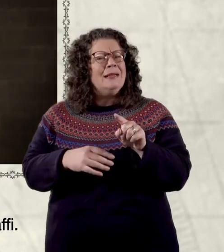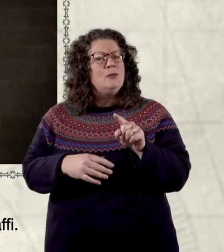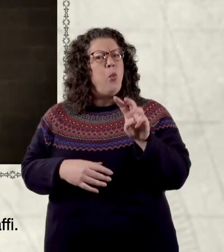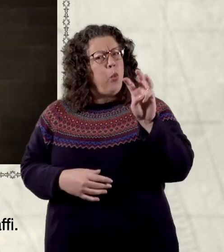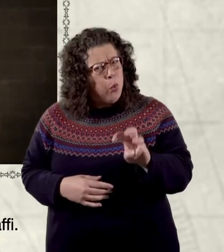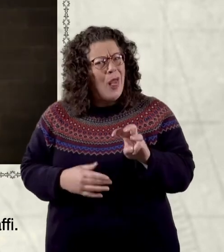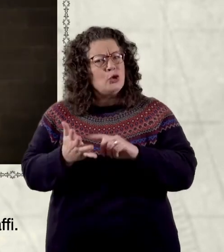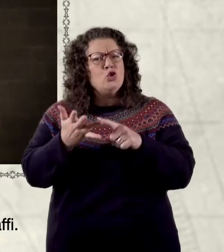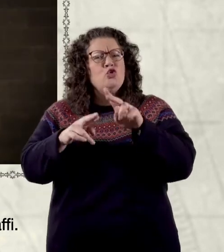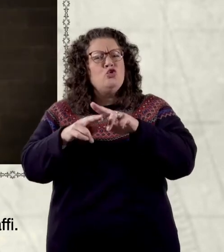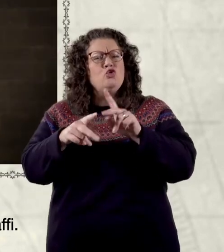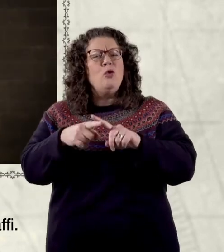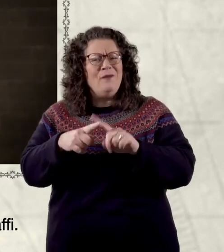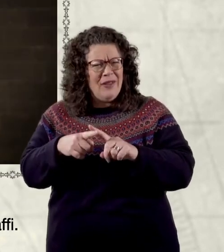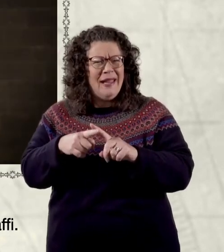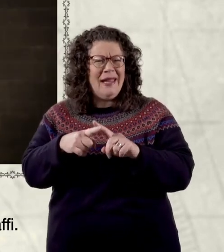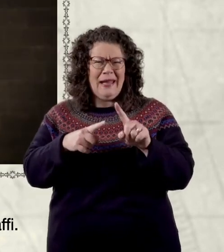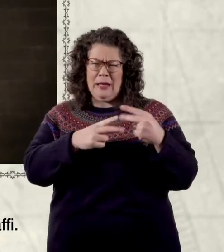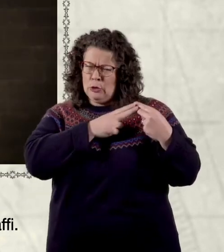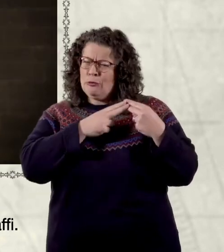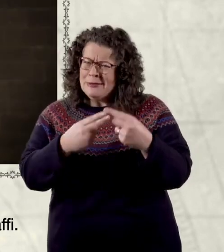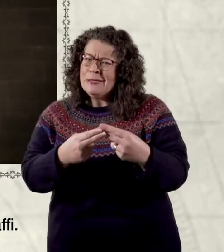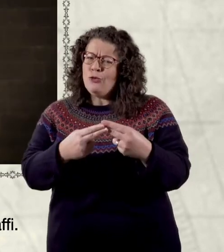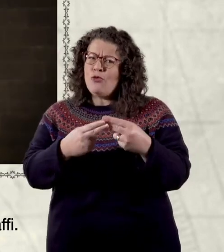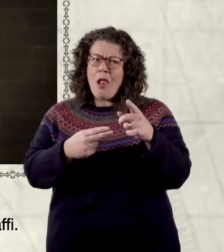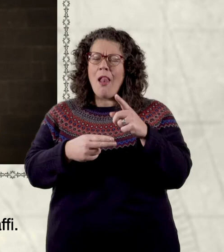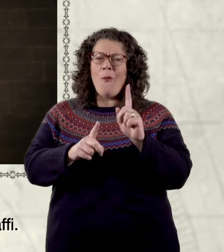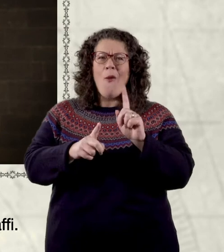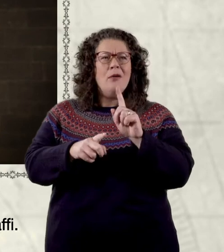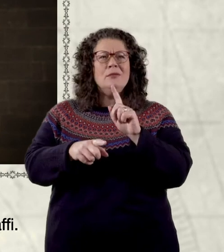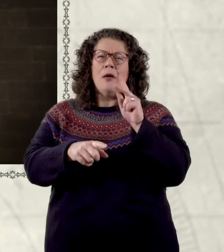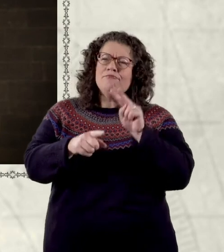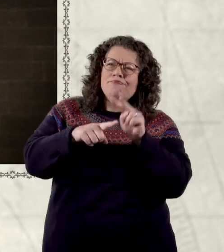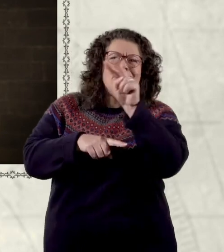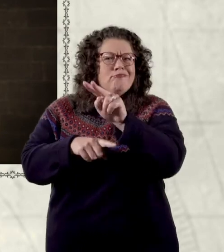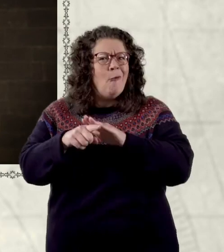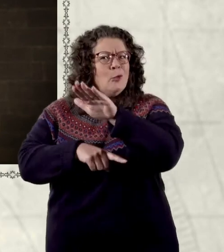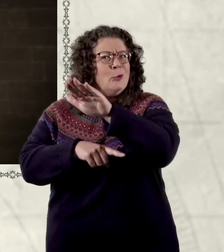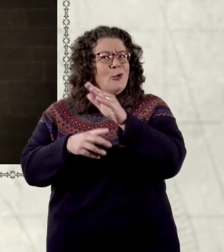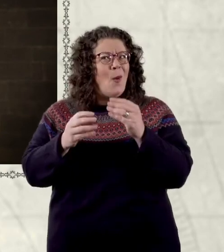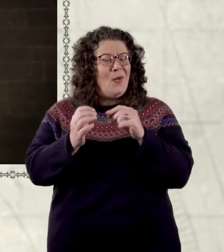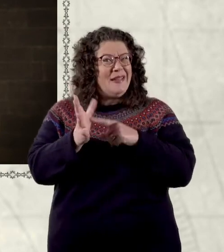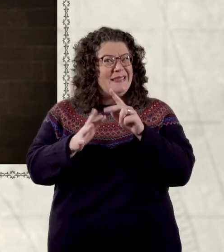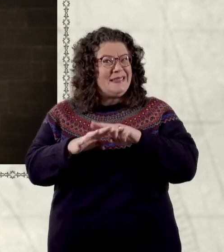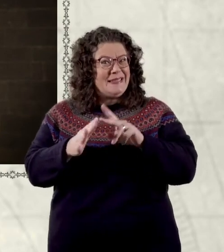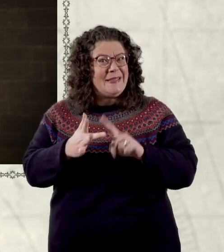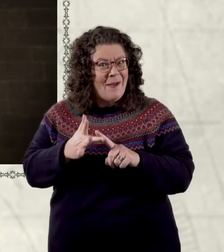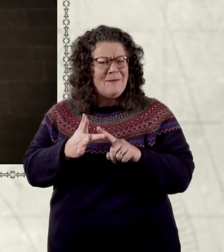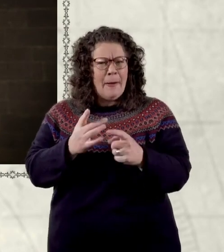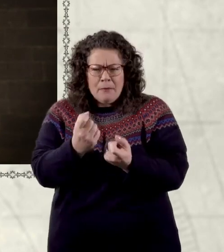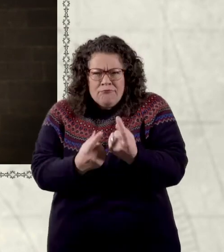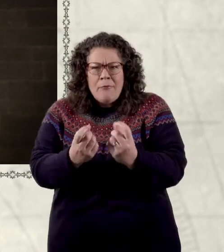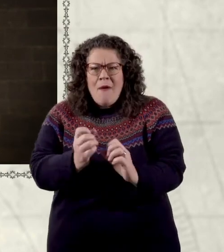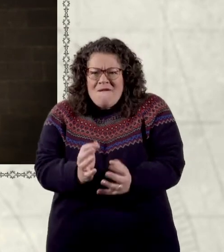yn ôl y sôn, oedd pobl yn dweud ei ffortiwn gyda'r taffi. Ond nhw'n ei ferwi ar dan agored, wedyn